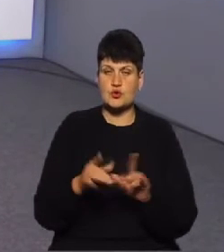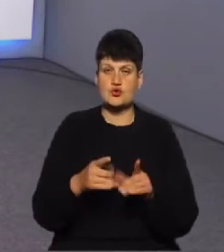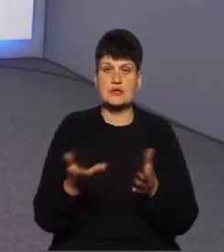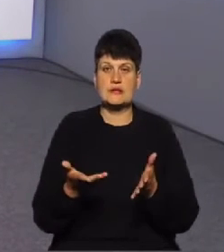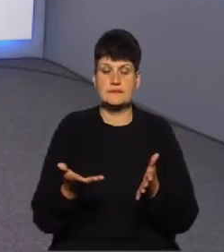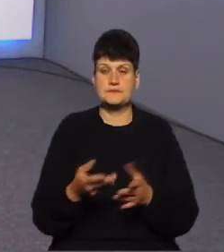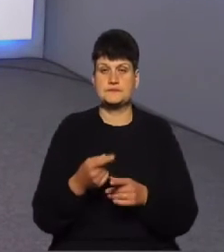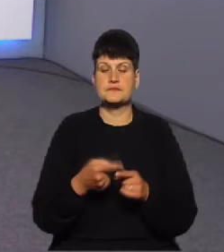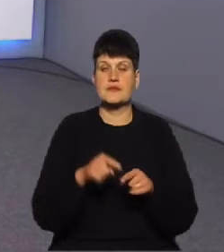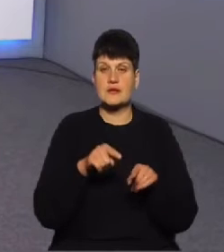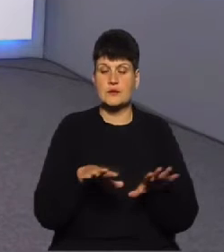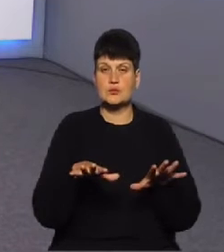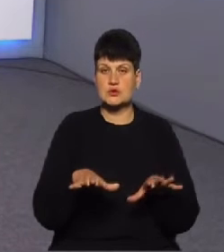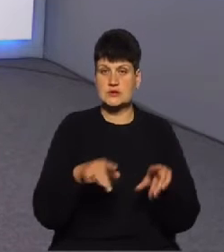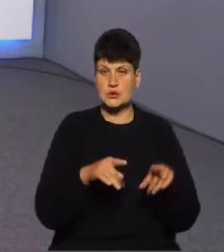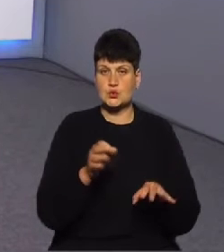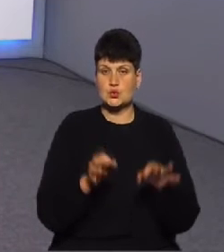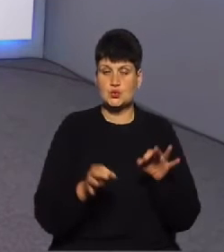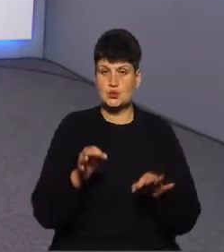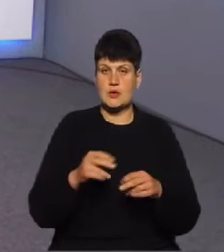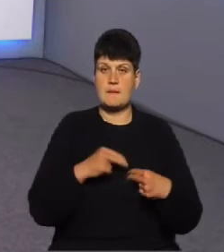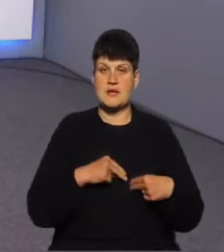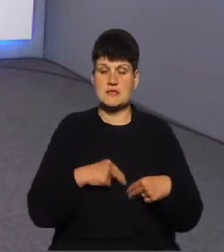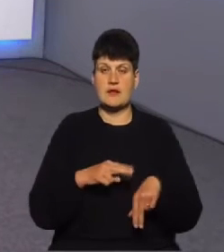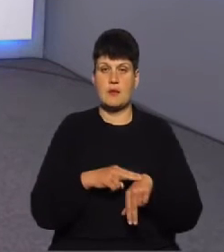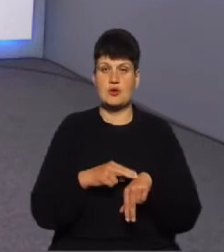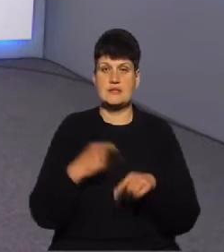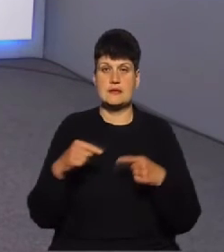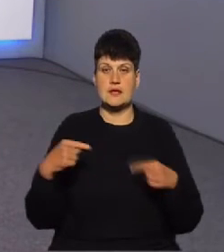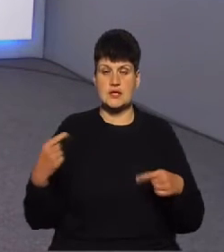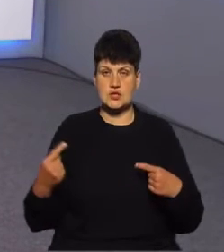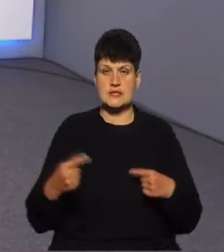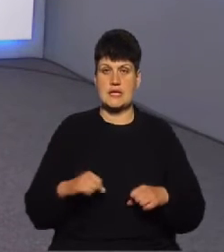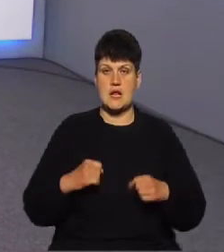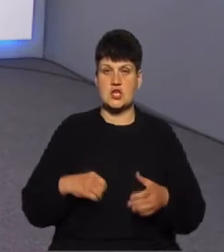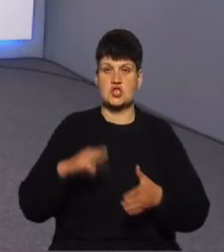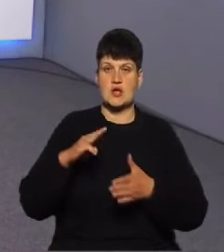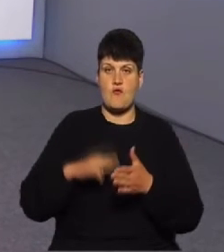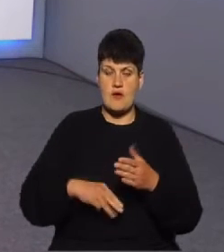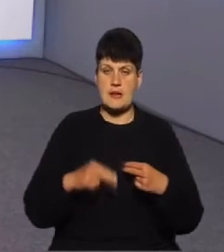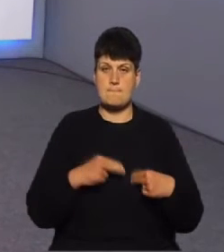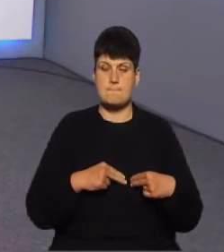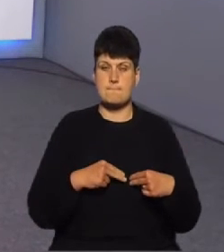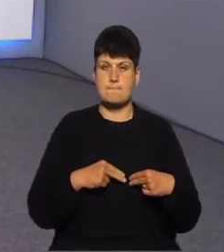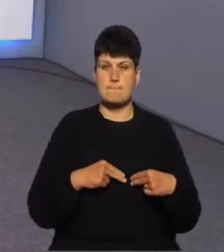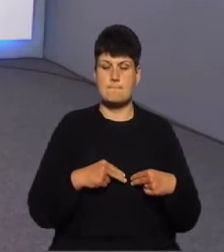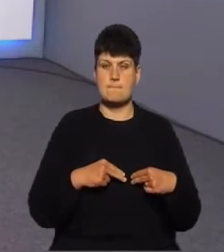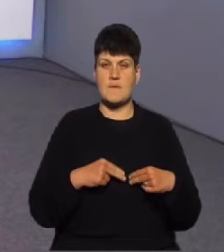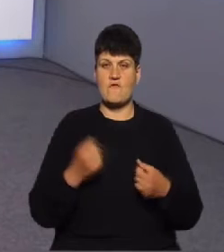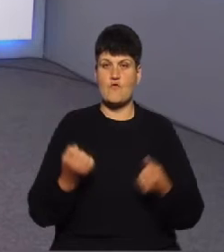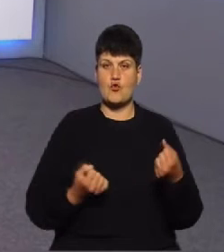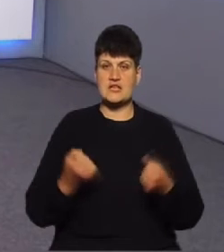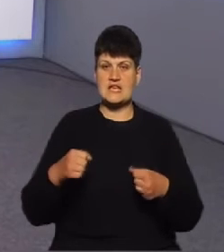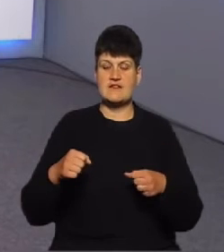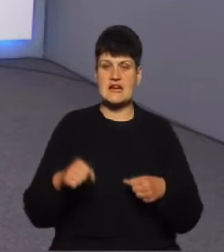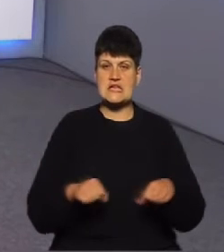цієї позиції суду, інші представники поліції іншої області намагалися вже штрафувати працівників, водіїв самокатів